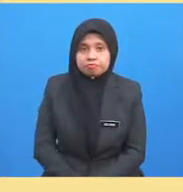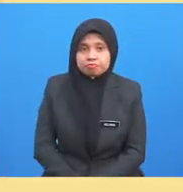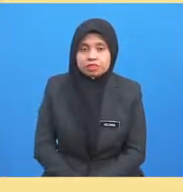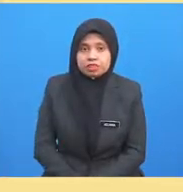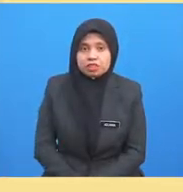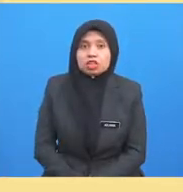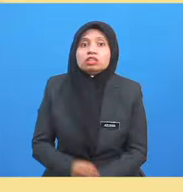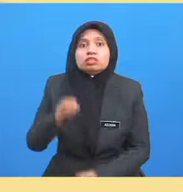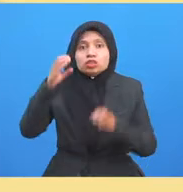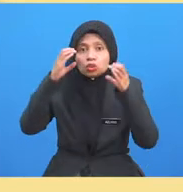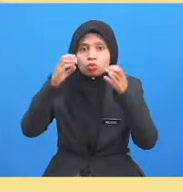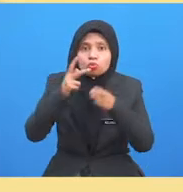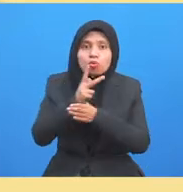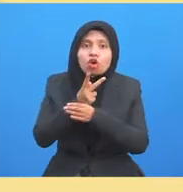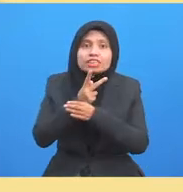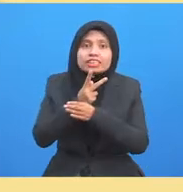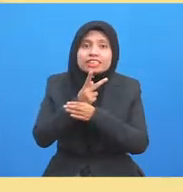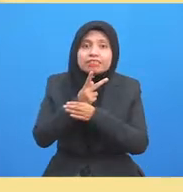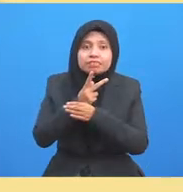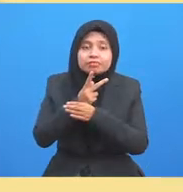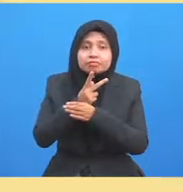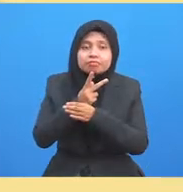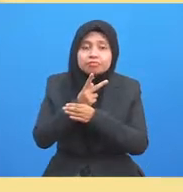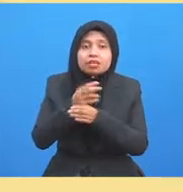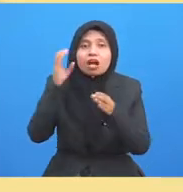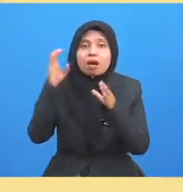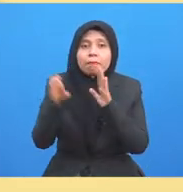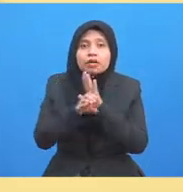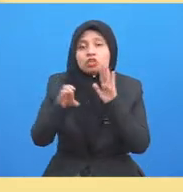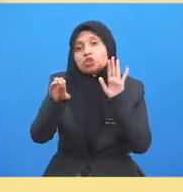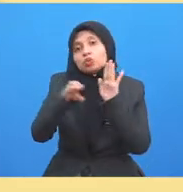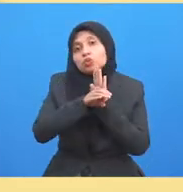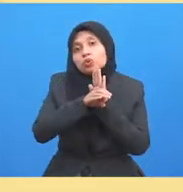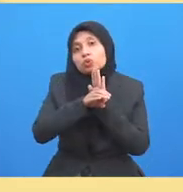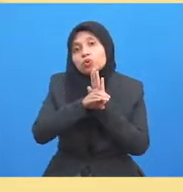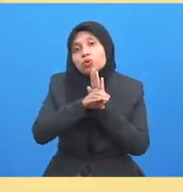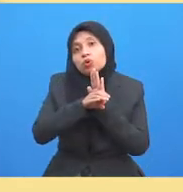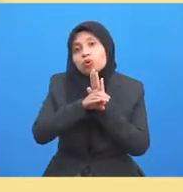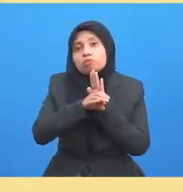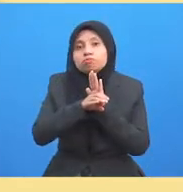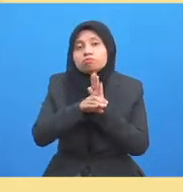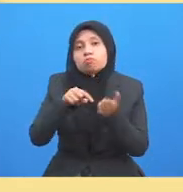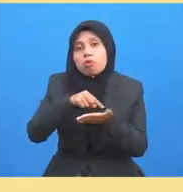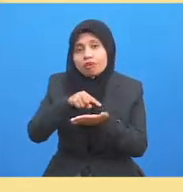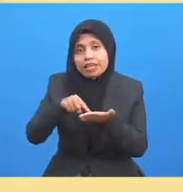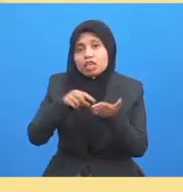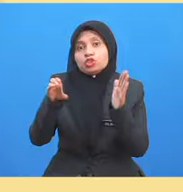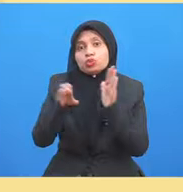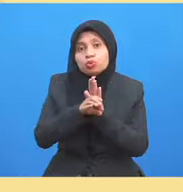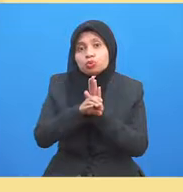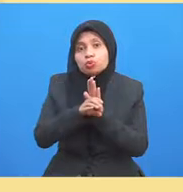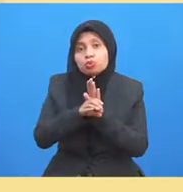Berikut, cikgu kongsikan gambar contoh yang menunjukkan objek atau model olokan yang